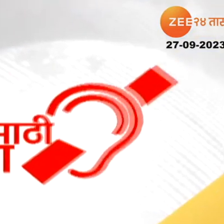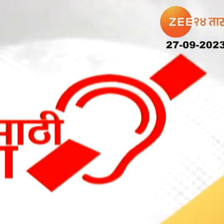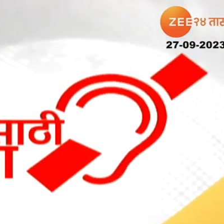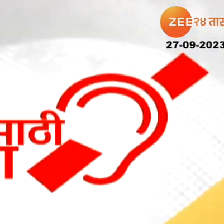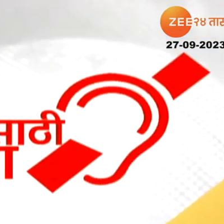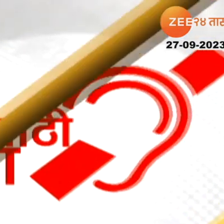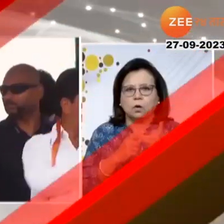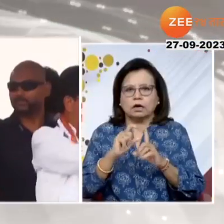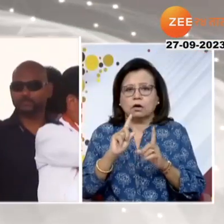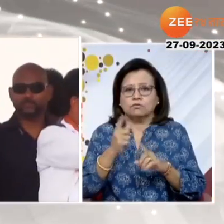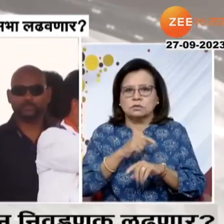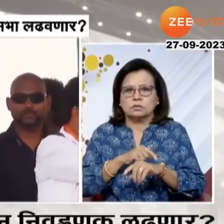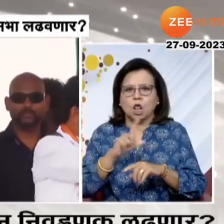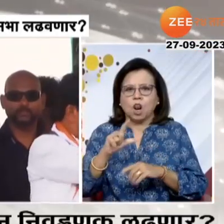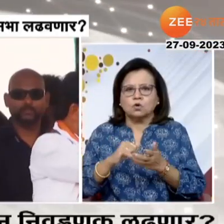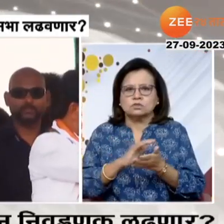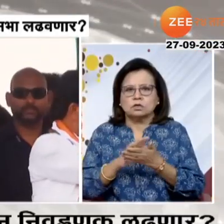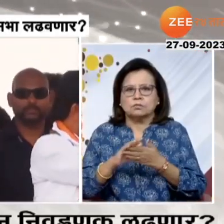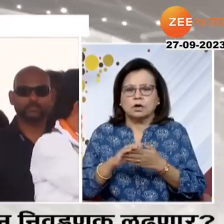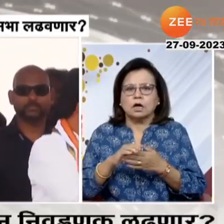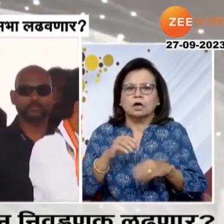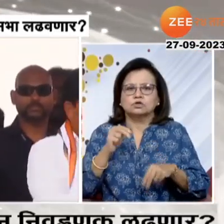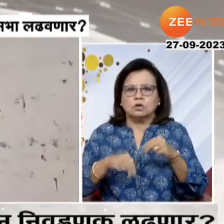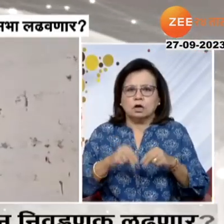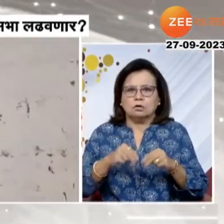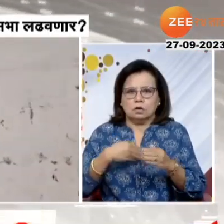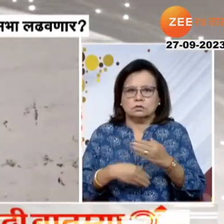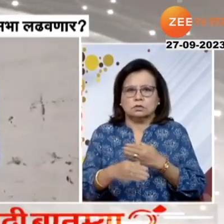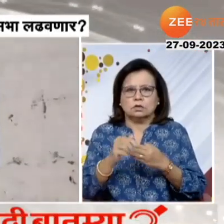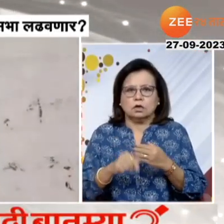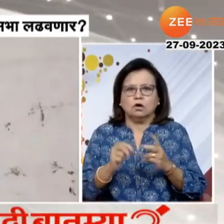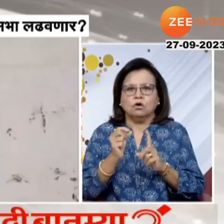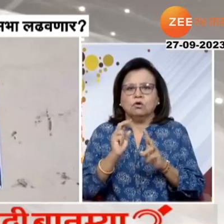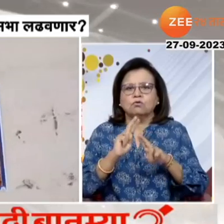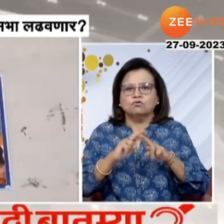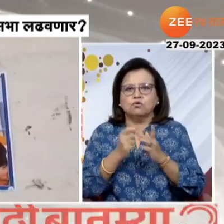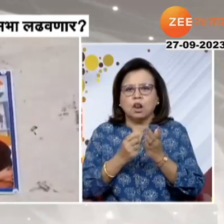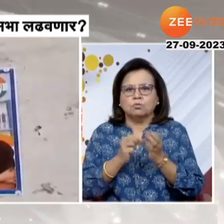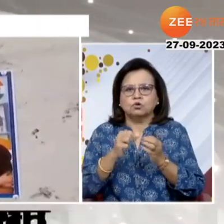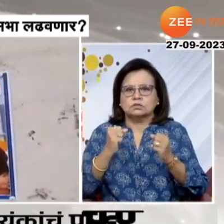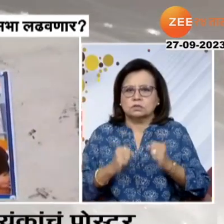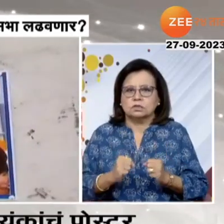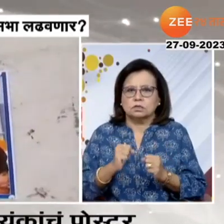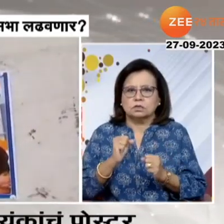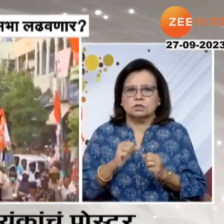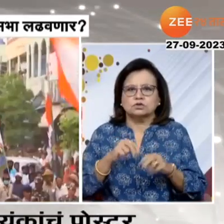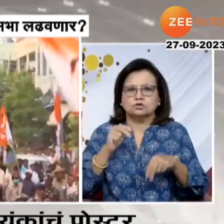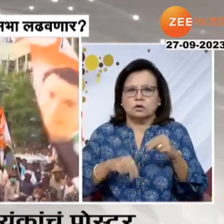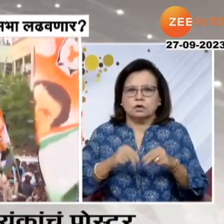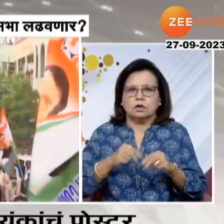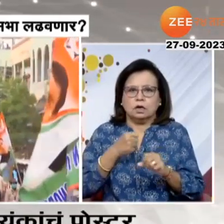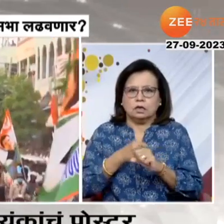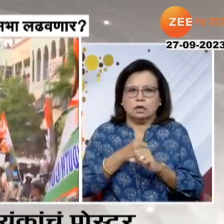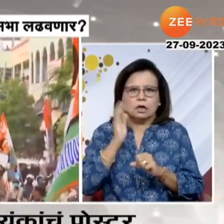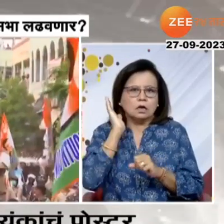कालरा. काँग्रेसच्या राष्ट्रीय सरचिटणीस प्रियंका वाड्रा पहिल्यांदाच लोकसभा निवडणूक लढवू शकतात. फुलपूर